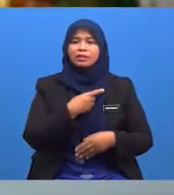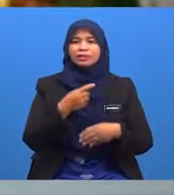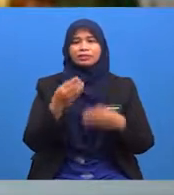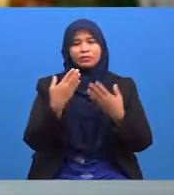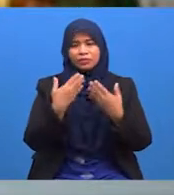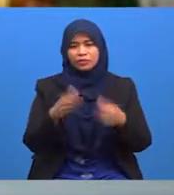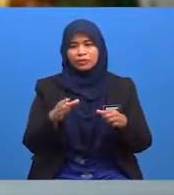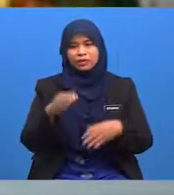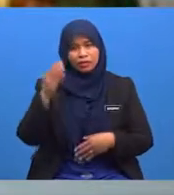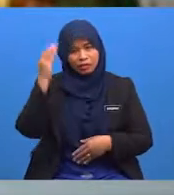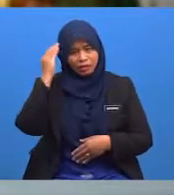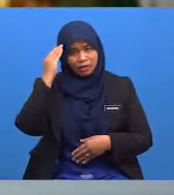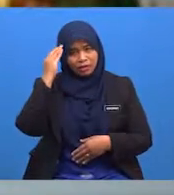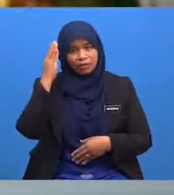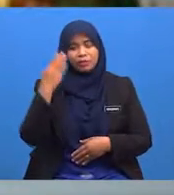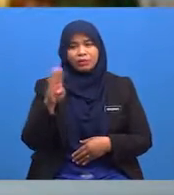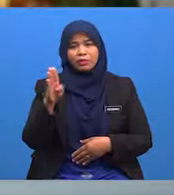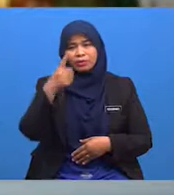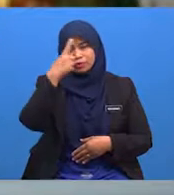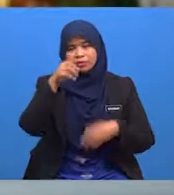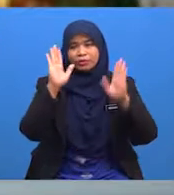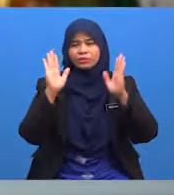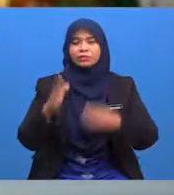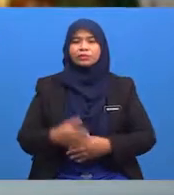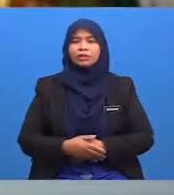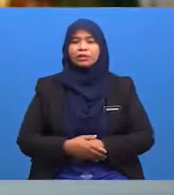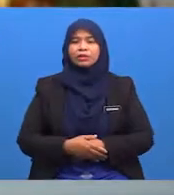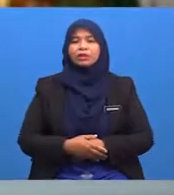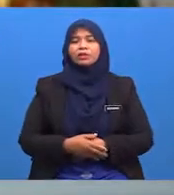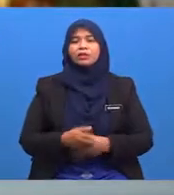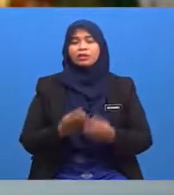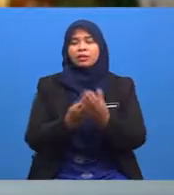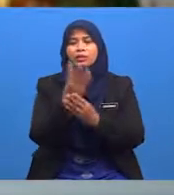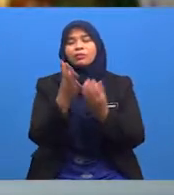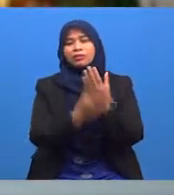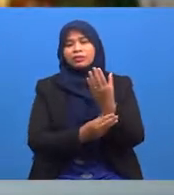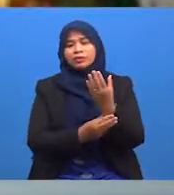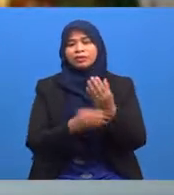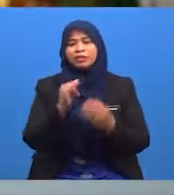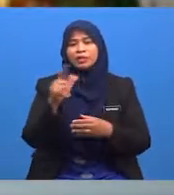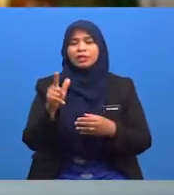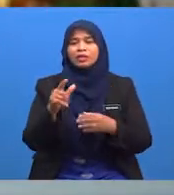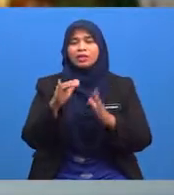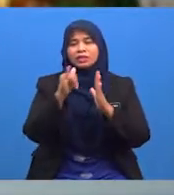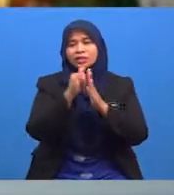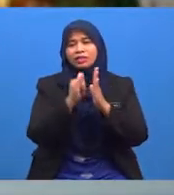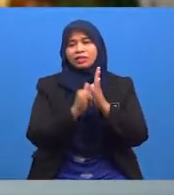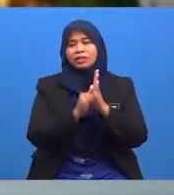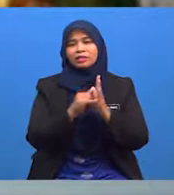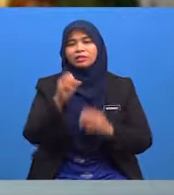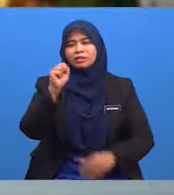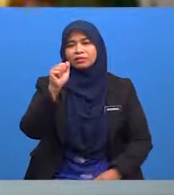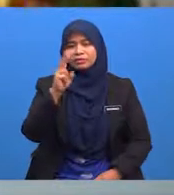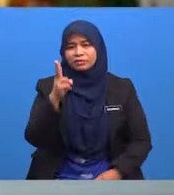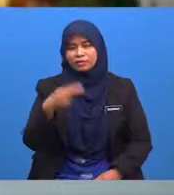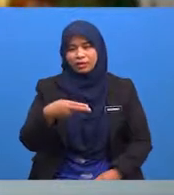maklum bahawa untuk solat, wuduk merupakan syarat sah kepada ibadat.